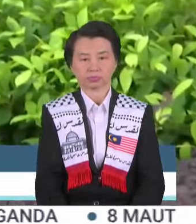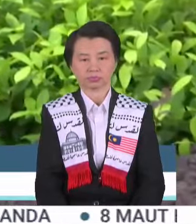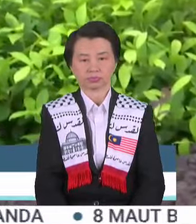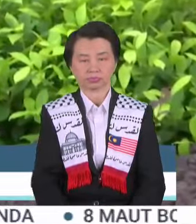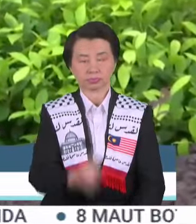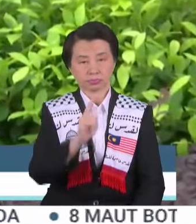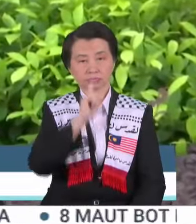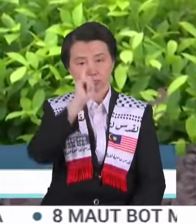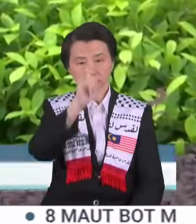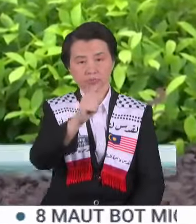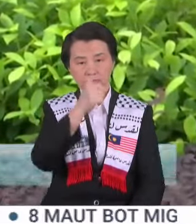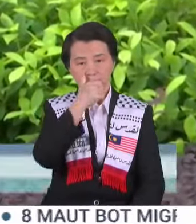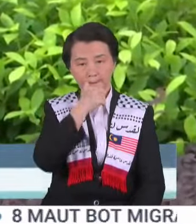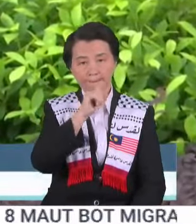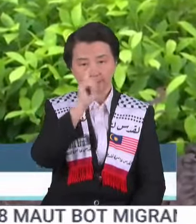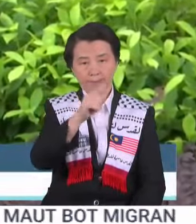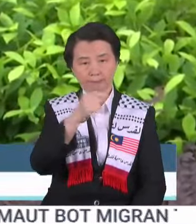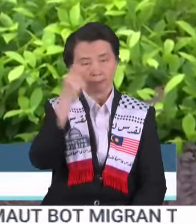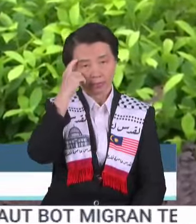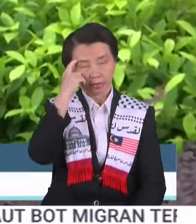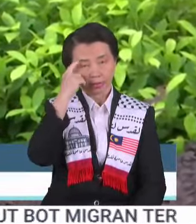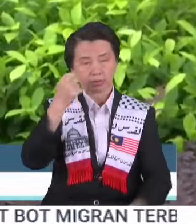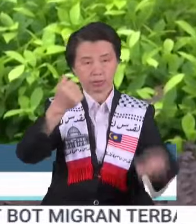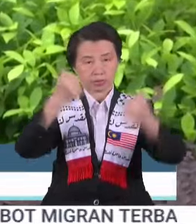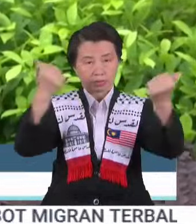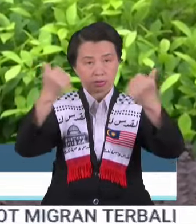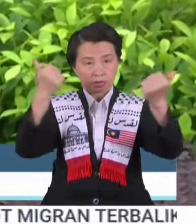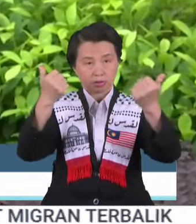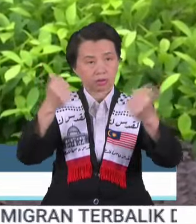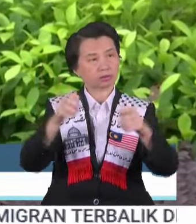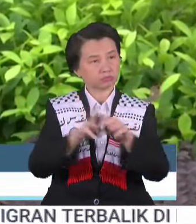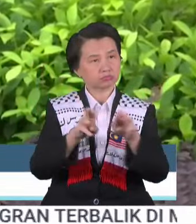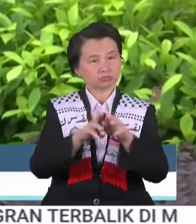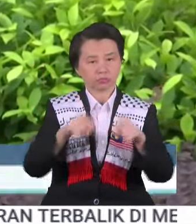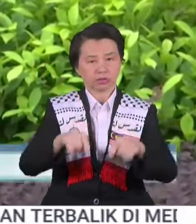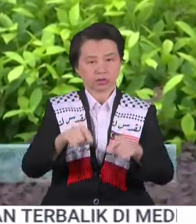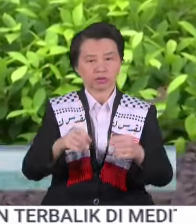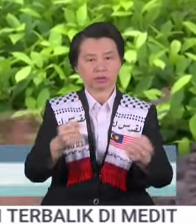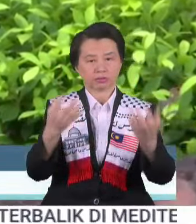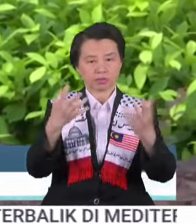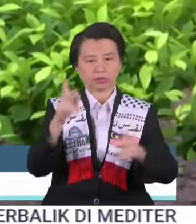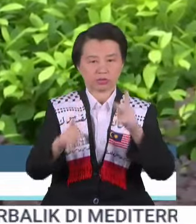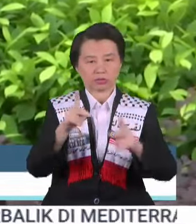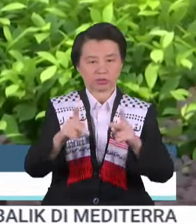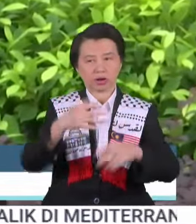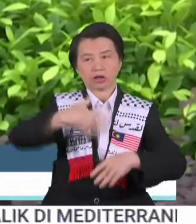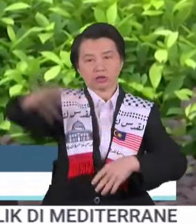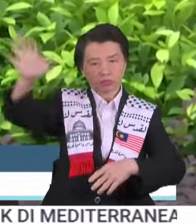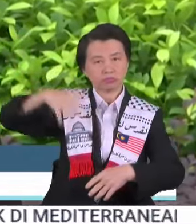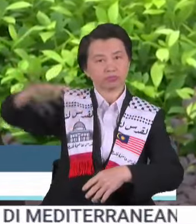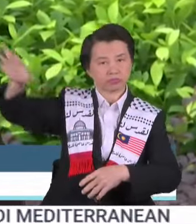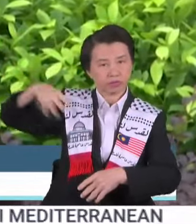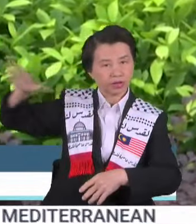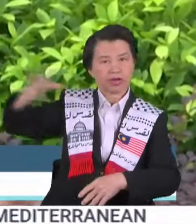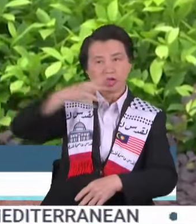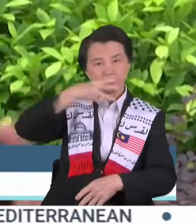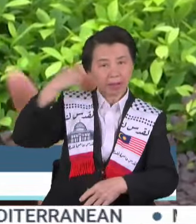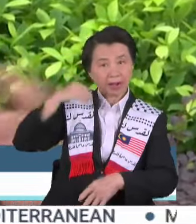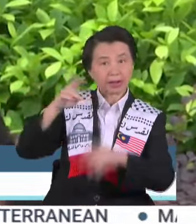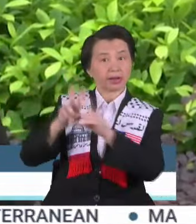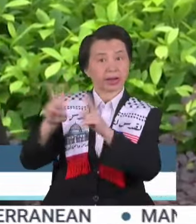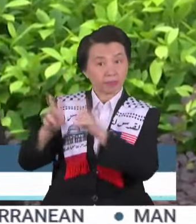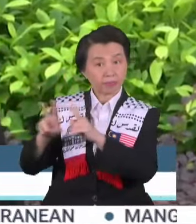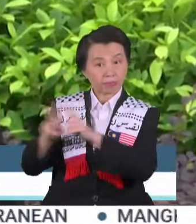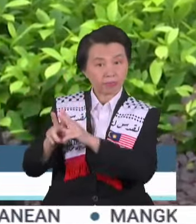Sebenarnya time-time cuti raya macam inilah, rata-rata orang akan balik kampung. So kita ada